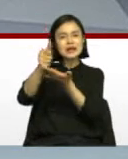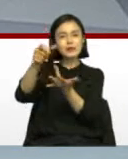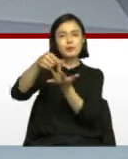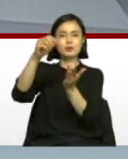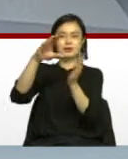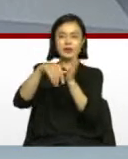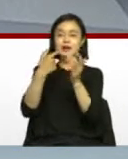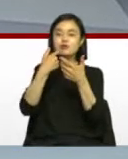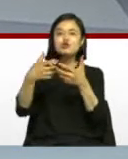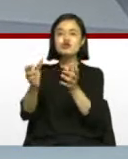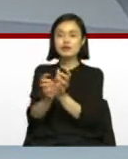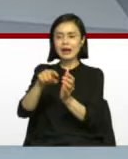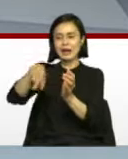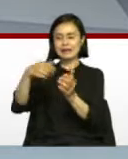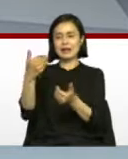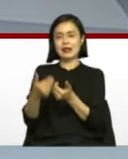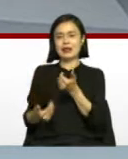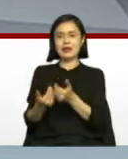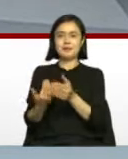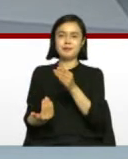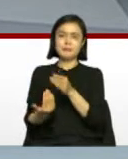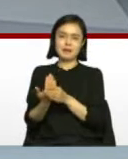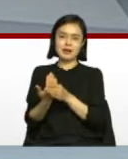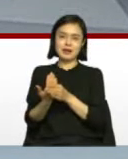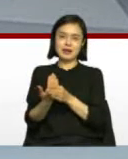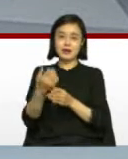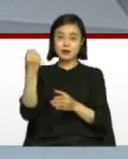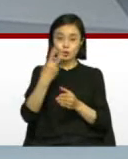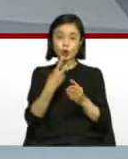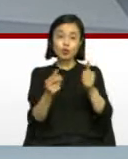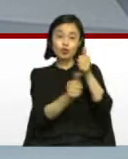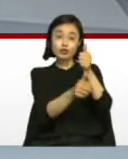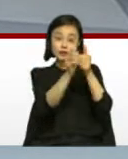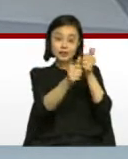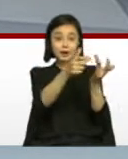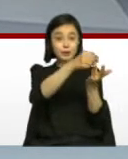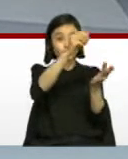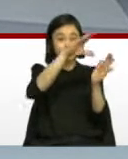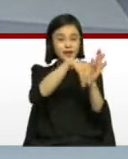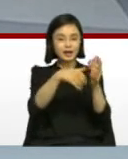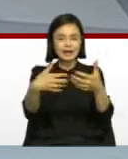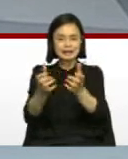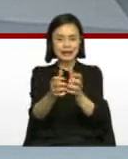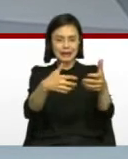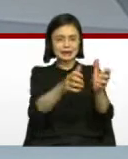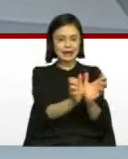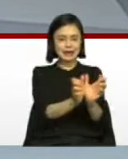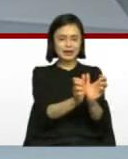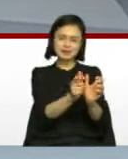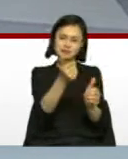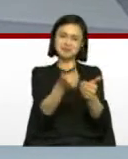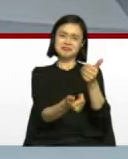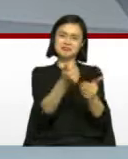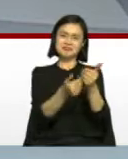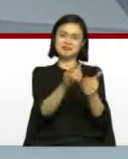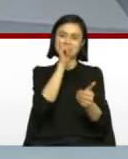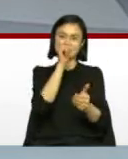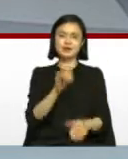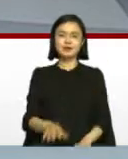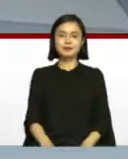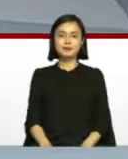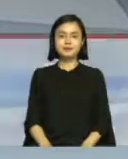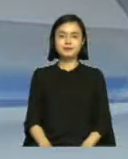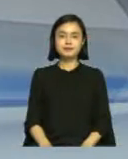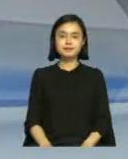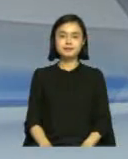민주당 내 내홍을 겪은 데 이어 상임위원장 선출에선 정당 간의 갈등이 빚어지며 끝까지 볼썽사나운 모양새를